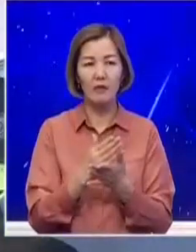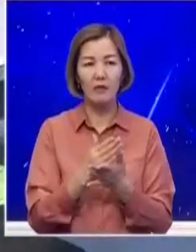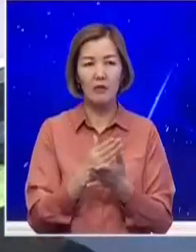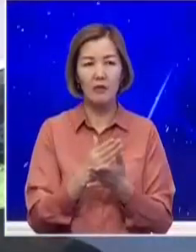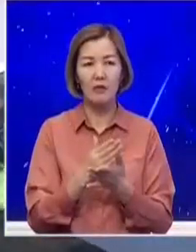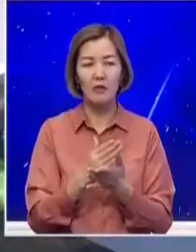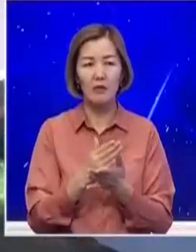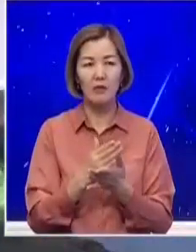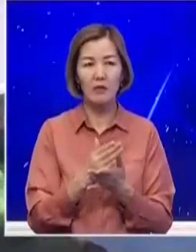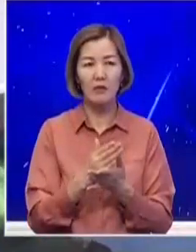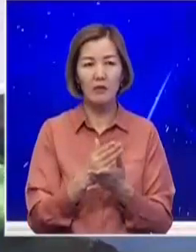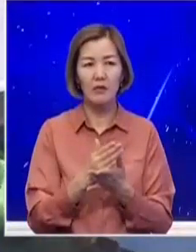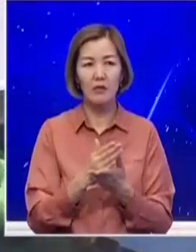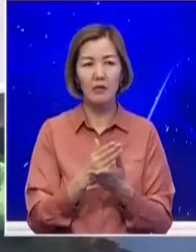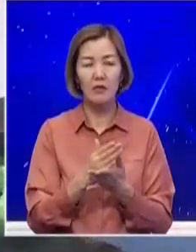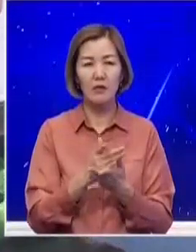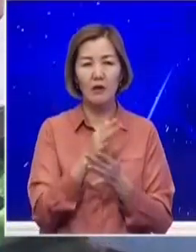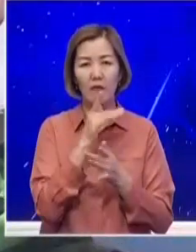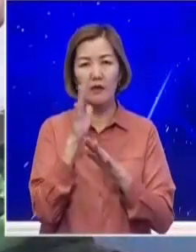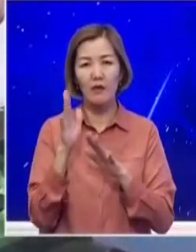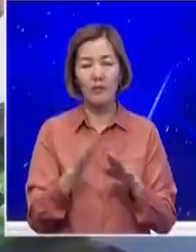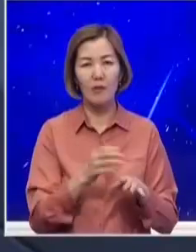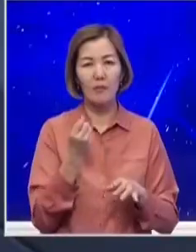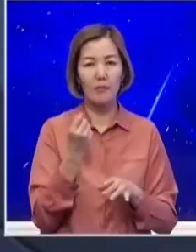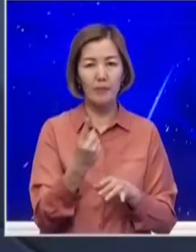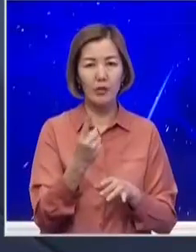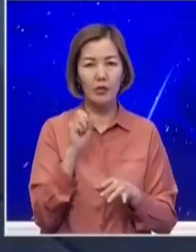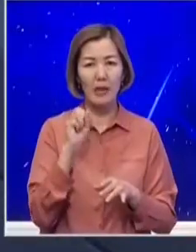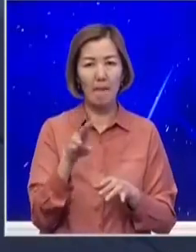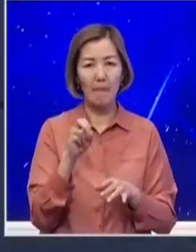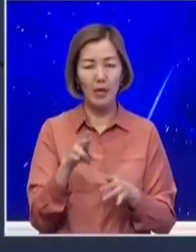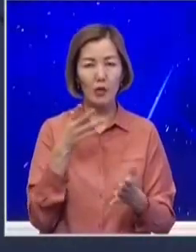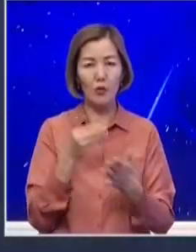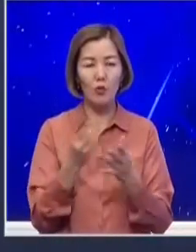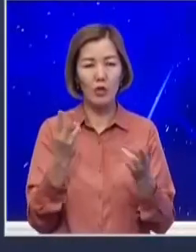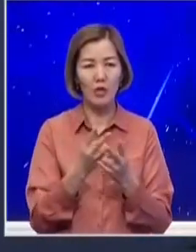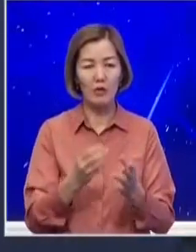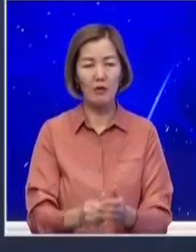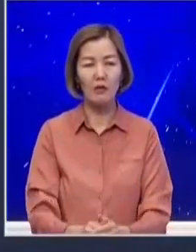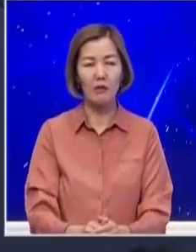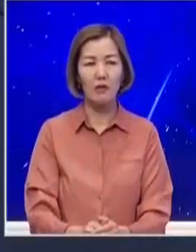Угу. Это что? Срок когда прошел? 1 апреля. Ну-ка, покажите.